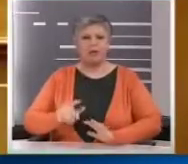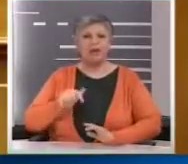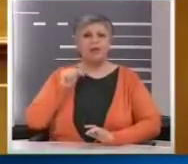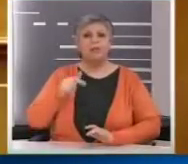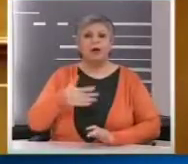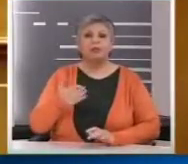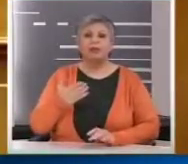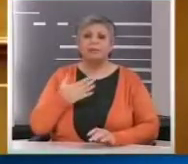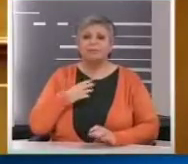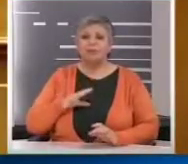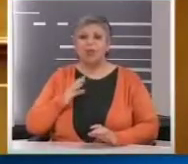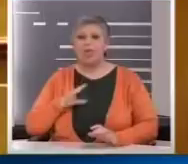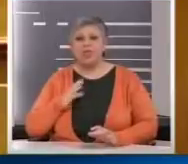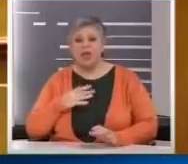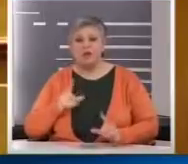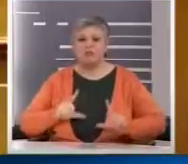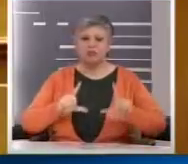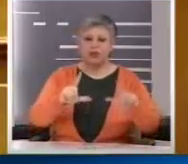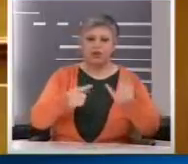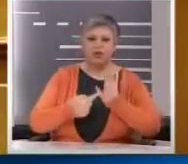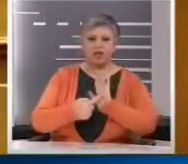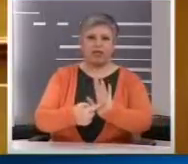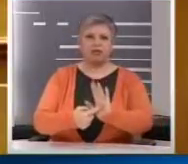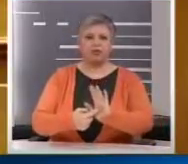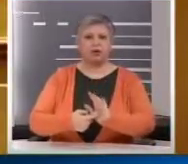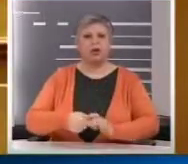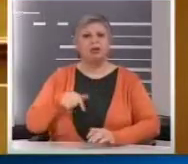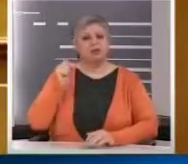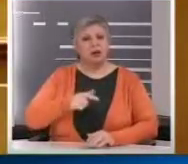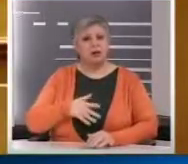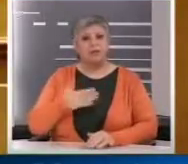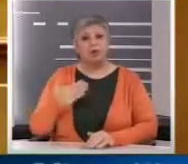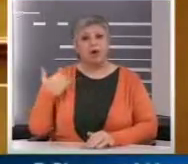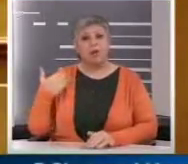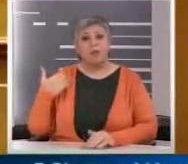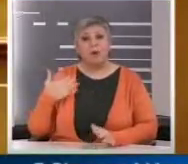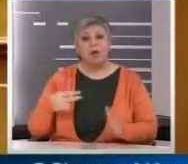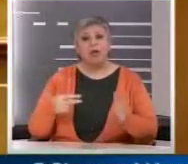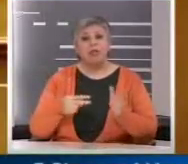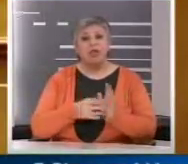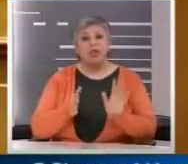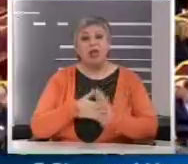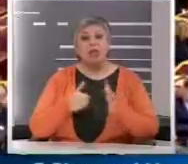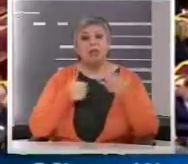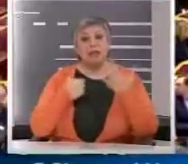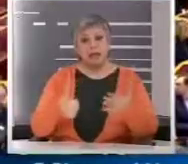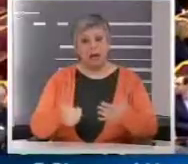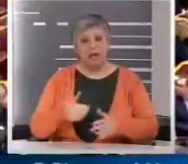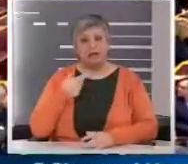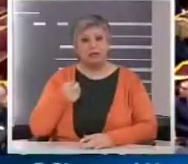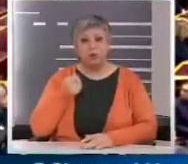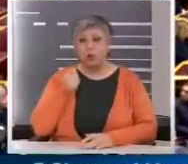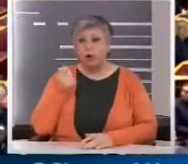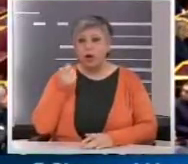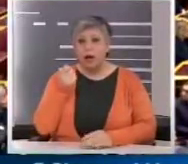τα παίρνουν. Και τώρα κάνει πλήρη εκαθάριση και από το Γενάρη του 2016 δεν βάζει νέο χρέος. Μας